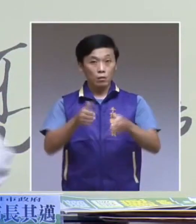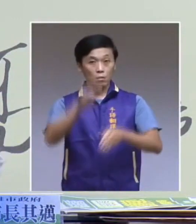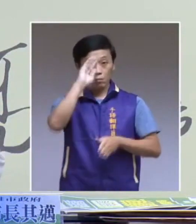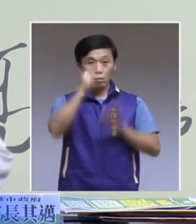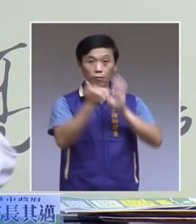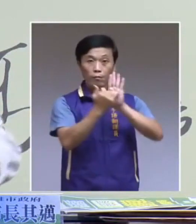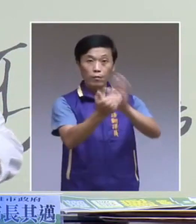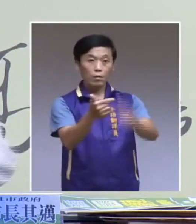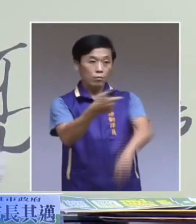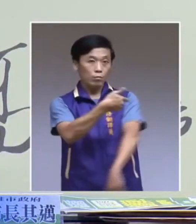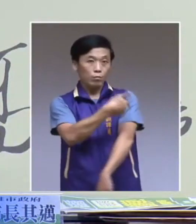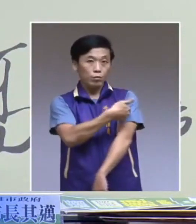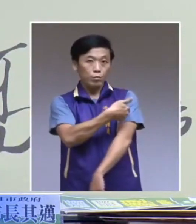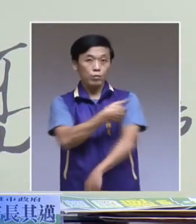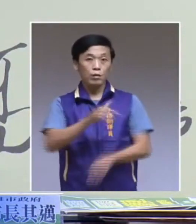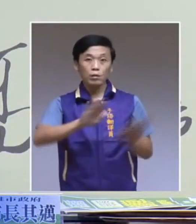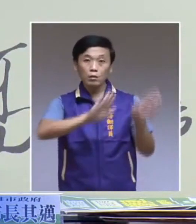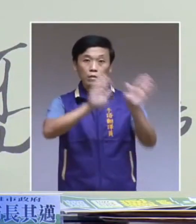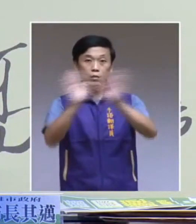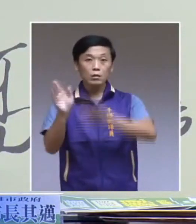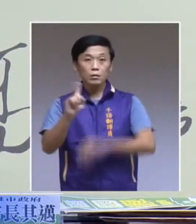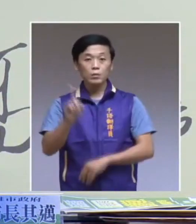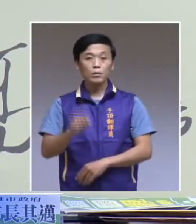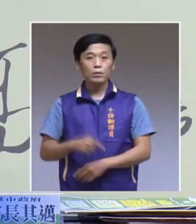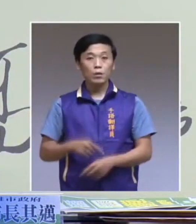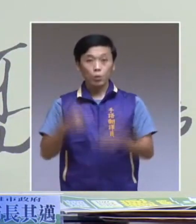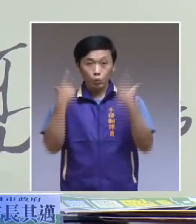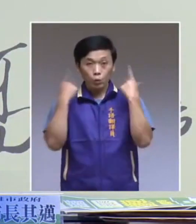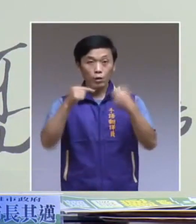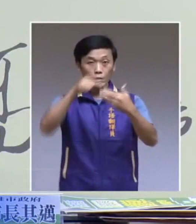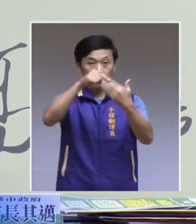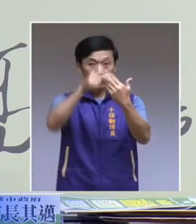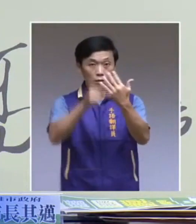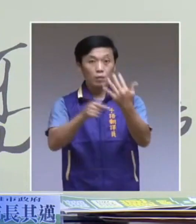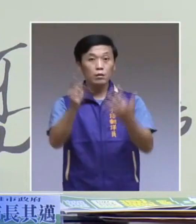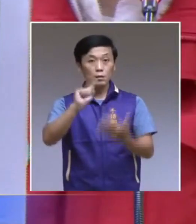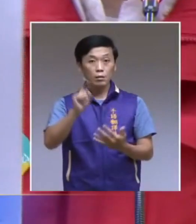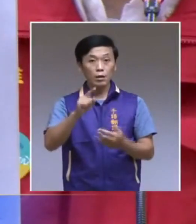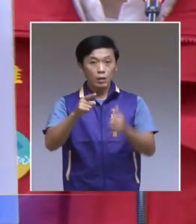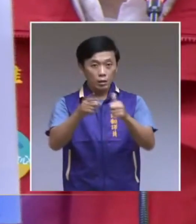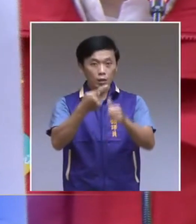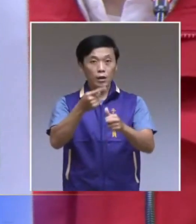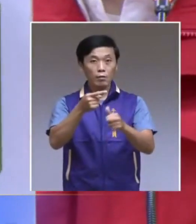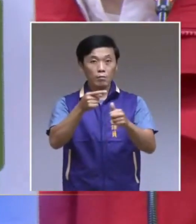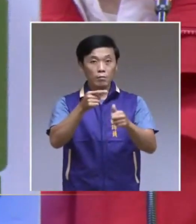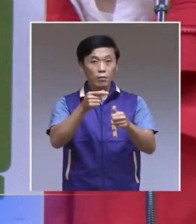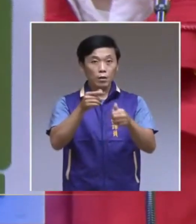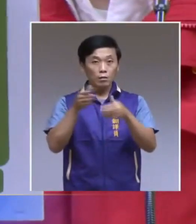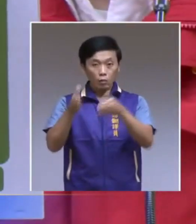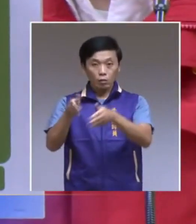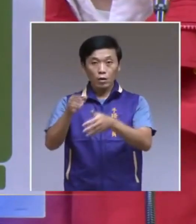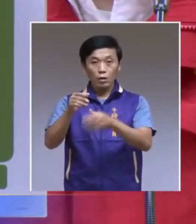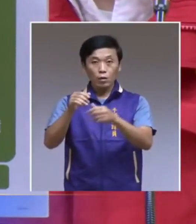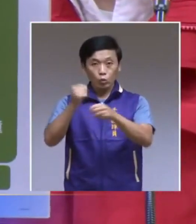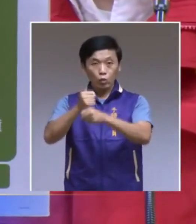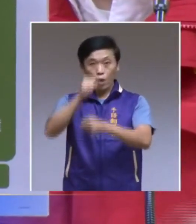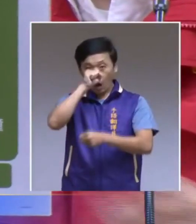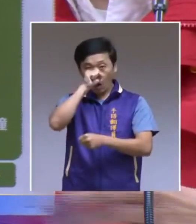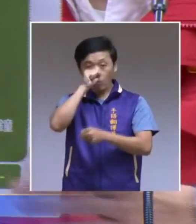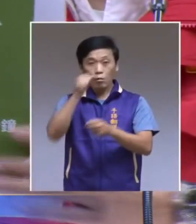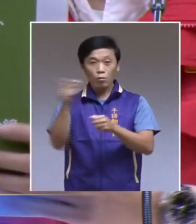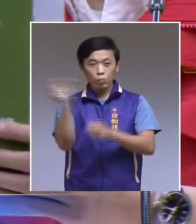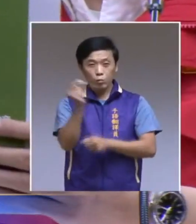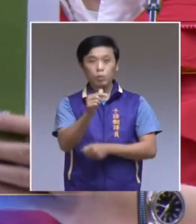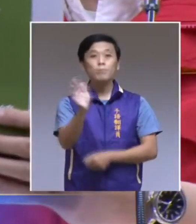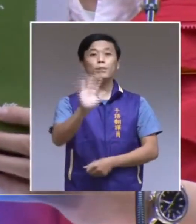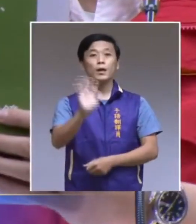的部分，啊，我们的原则，啊，是求好不求快，好，那希望说